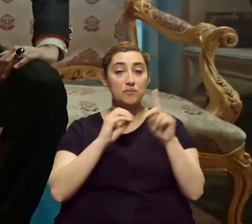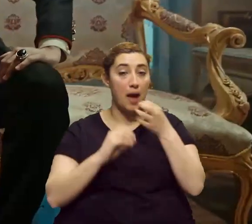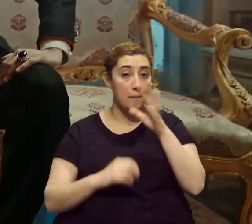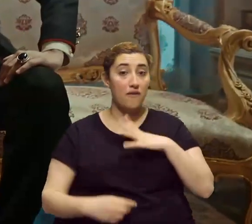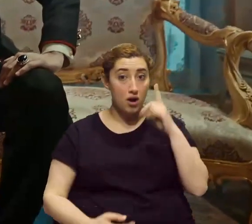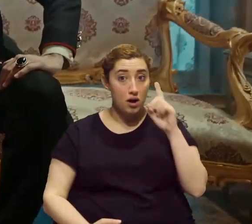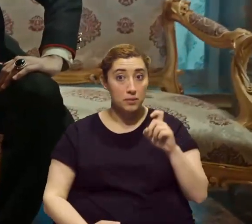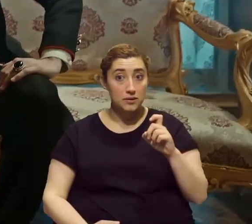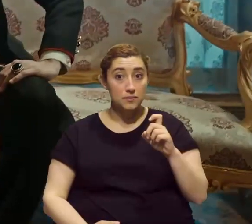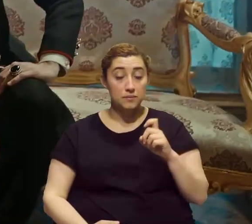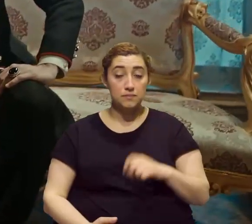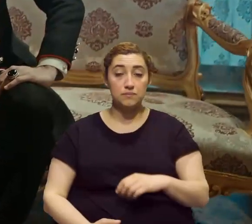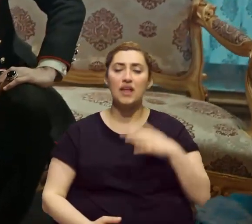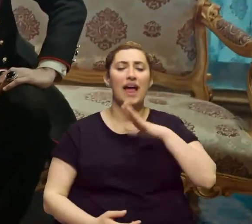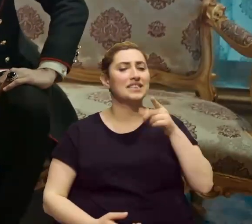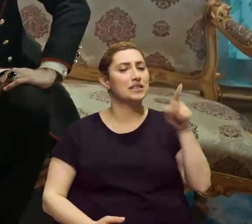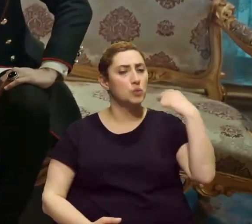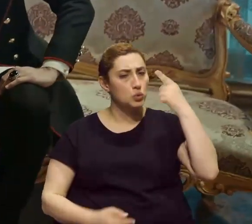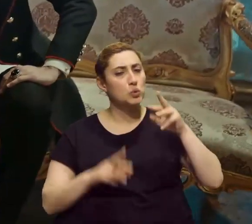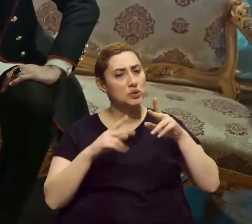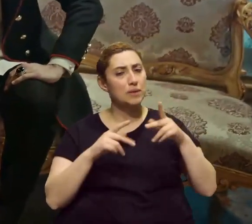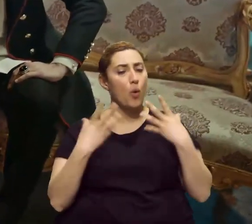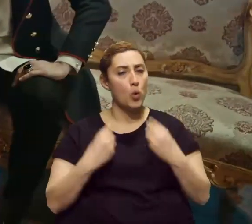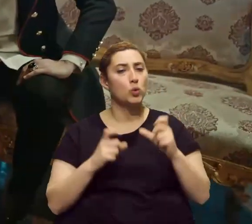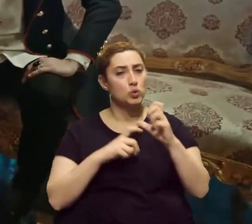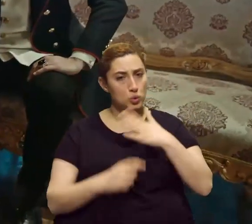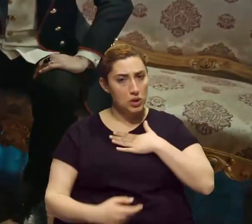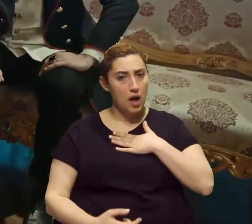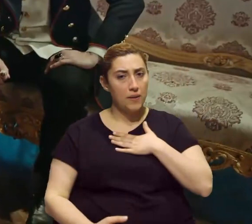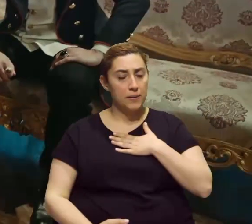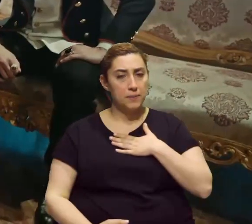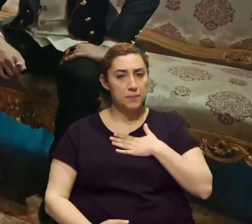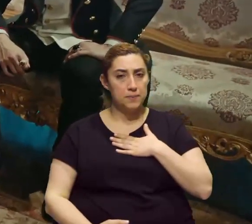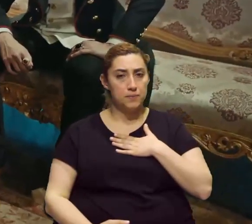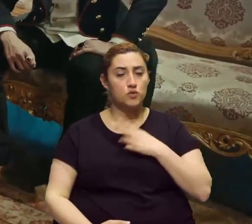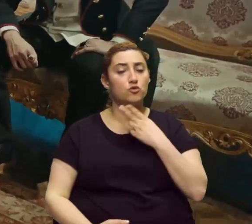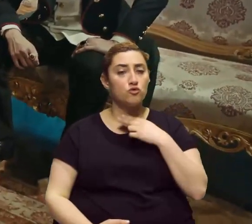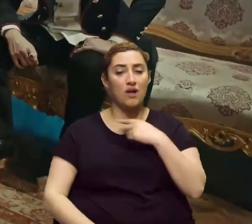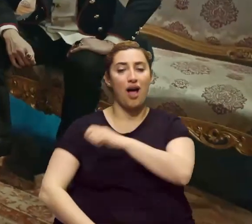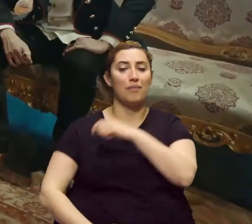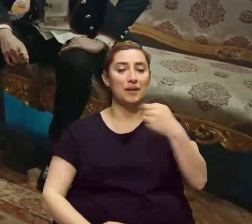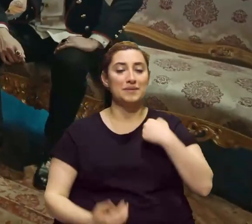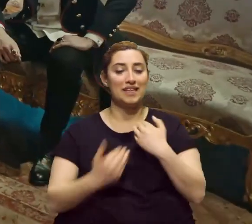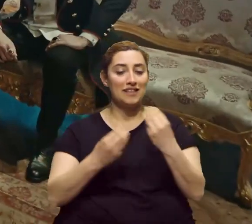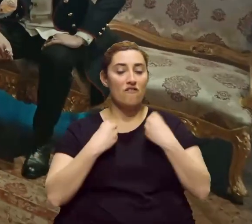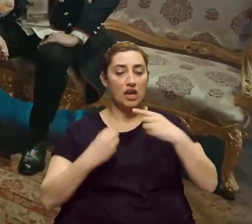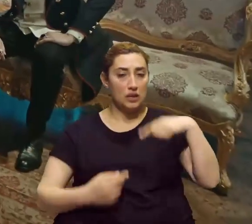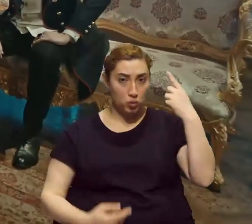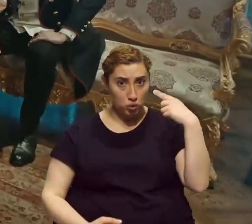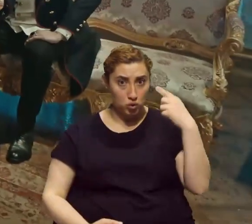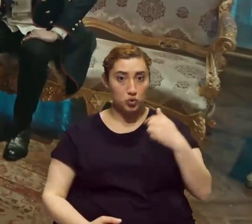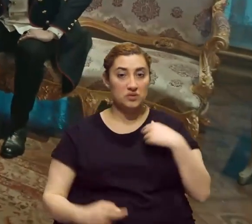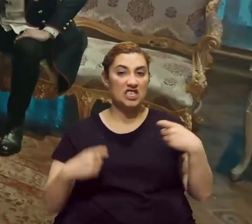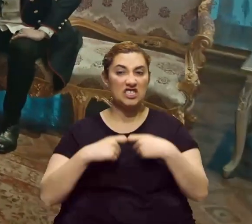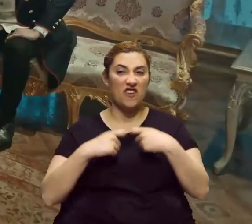gelişme var mı? Her şey sizin düşündüğünüz gibi ilerliyor sultanım. Ruslar Almanların bizi desteklediğini düşünüp